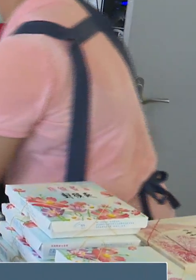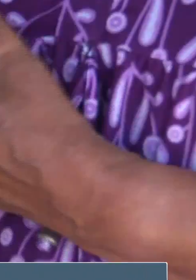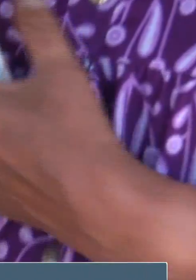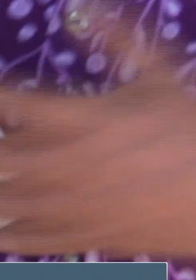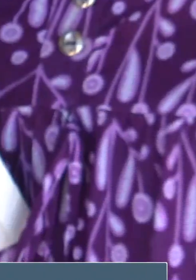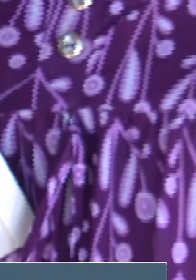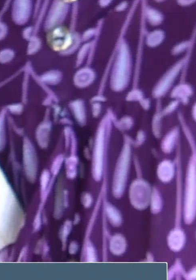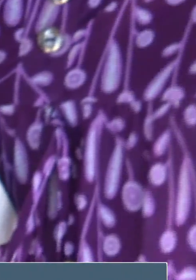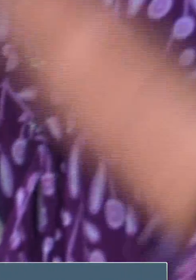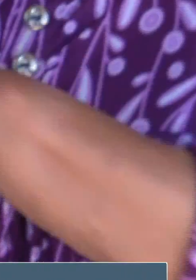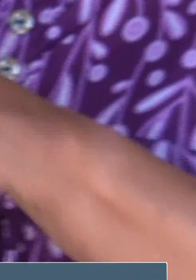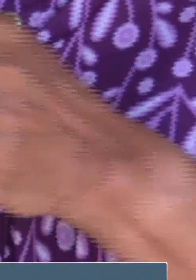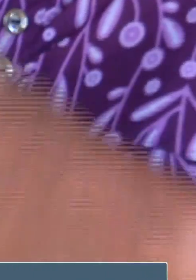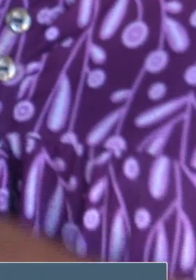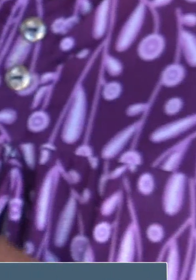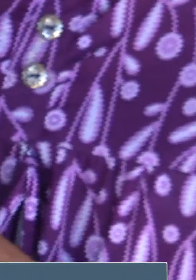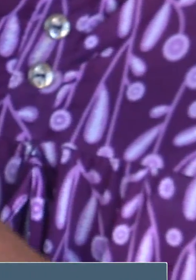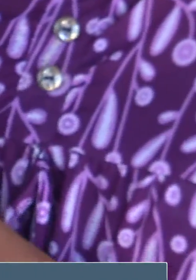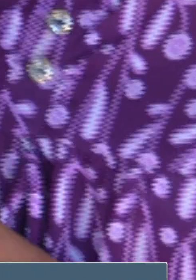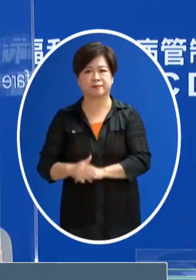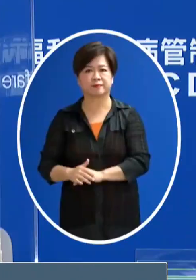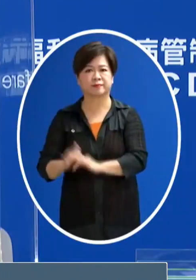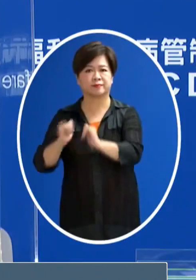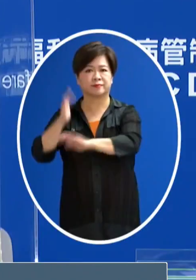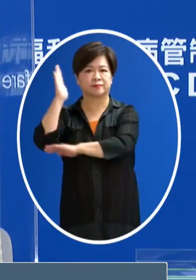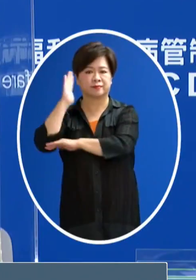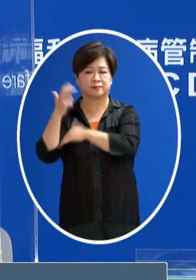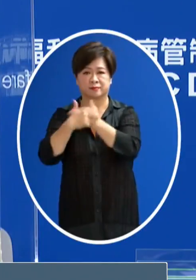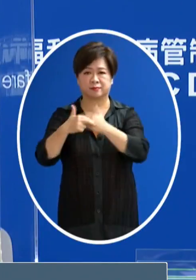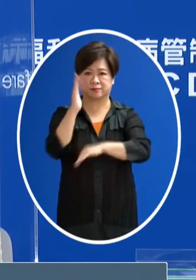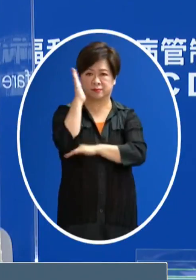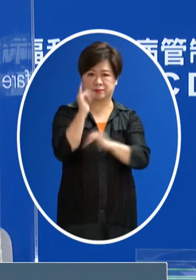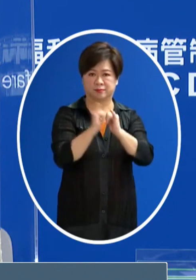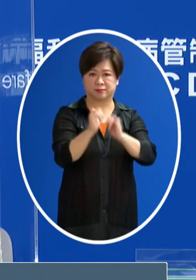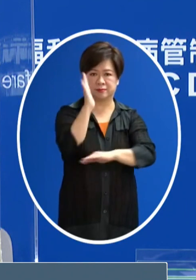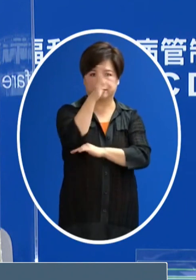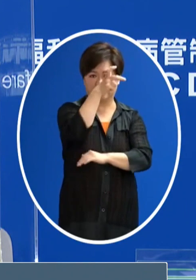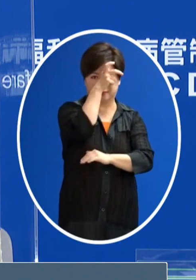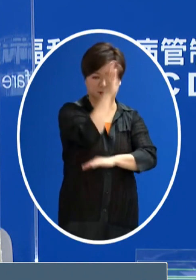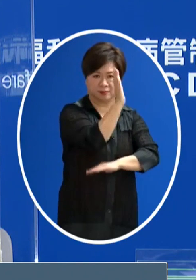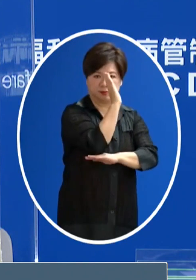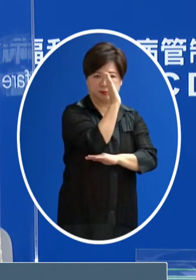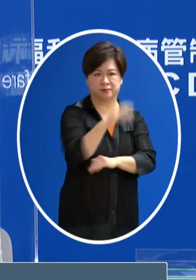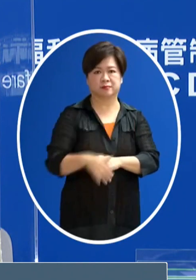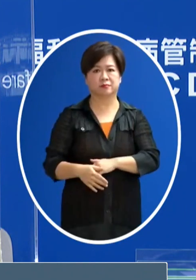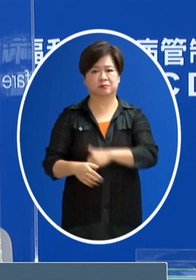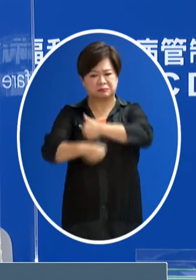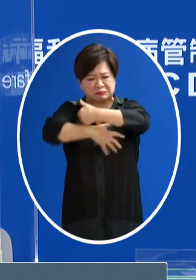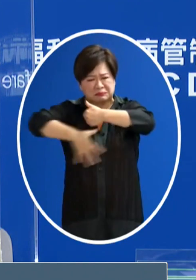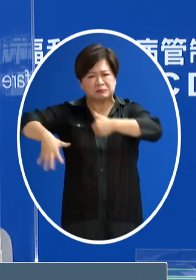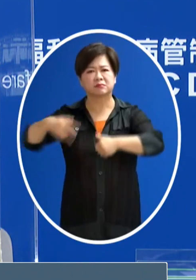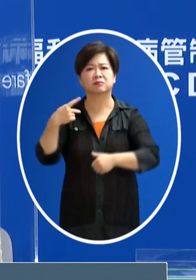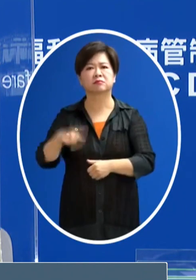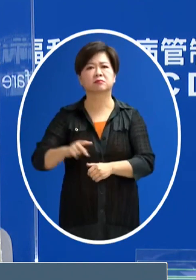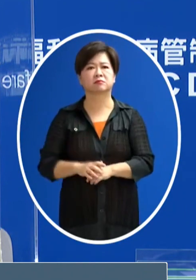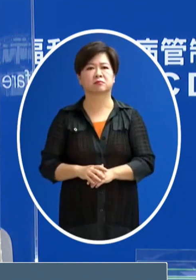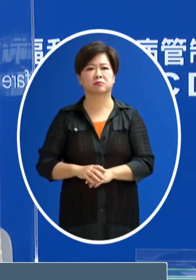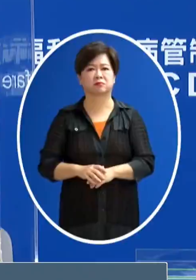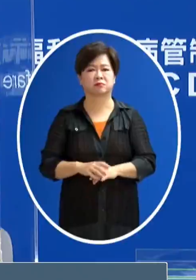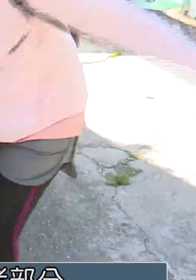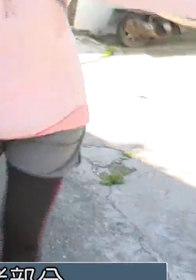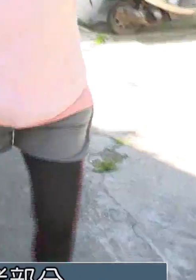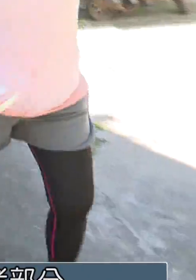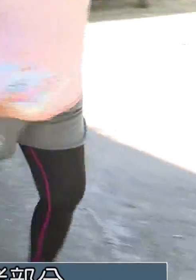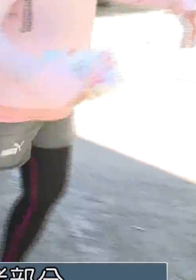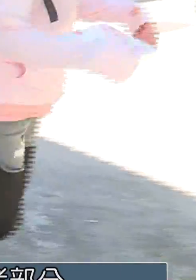县市政府要整合社政、卫政、民政、警政还有民间的团体的力